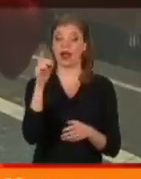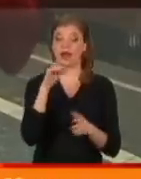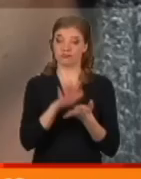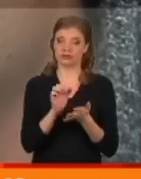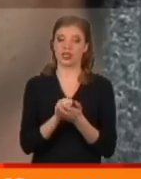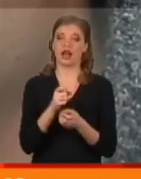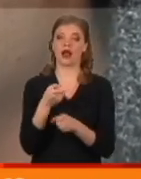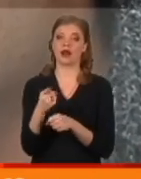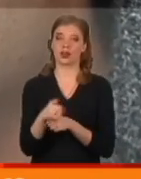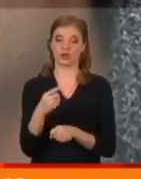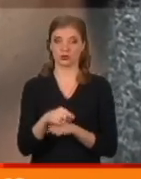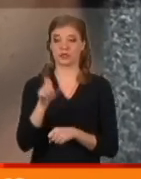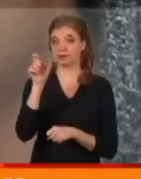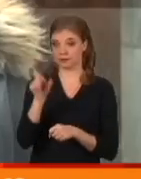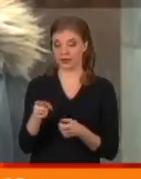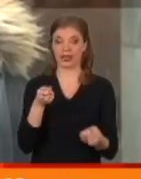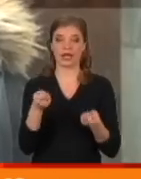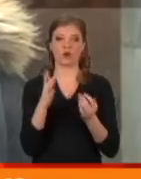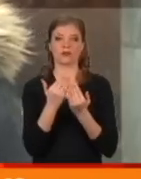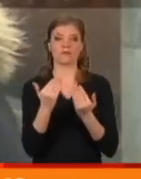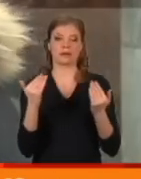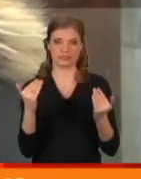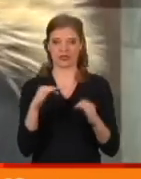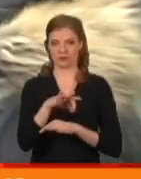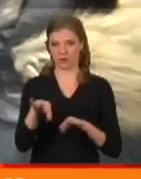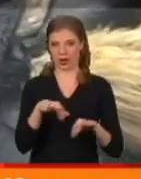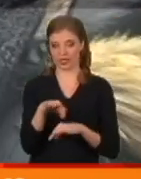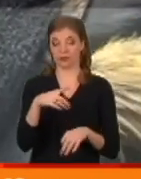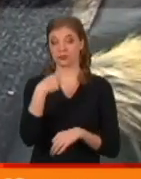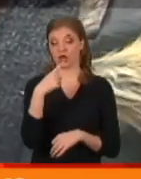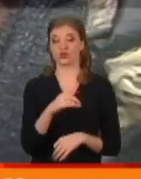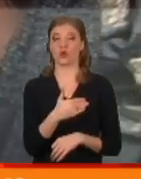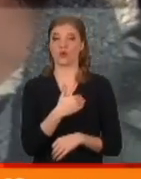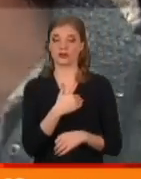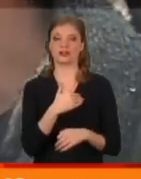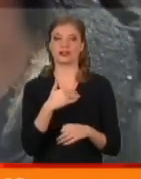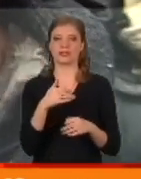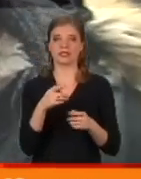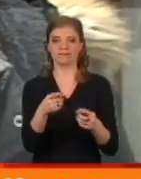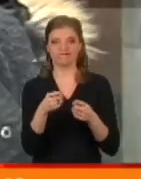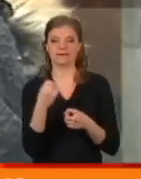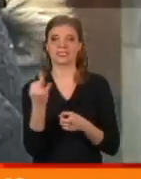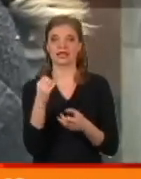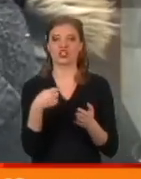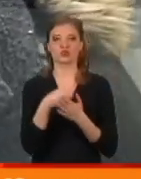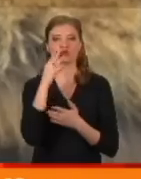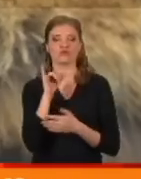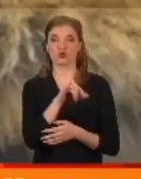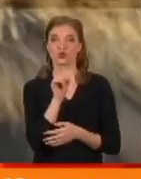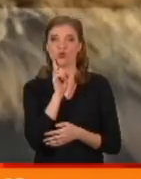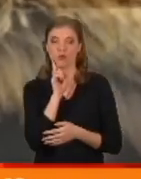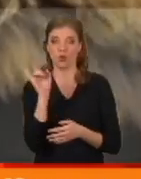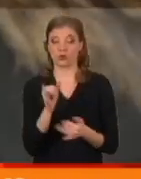Тараса Шевченка. Михайло Зубер керує в музеї виставковими проектами. Каже, хотіли пробудити інтерес до Шевченка в молоді